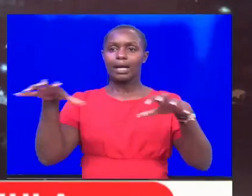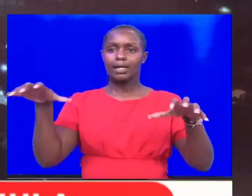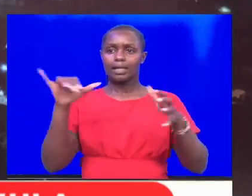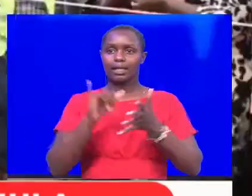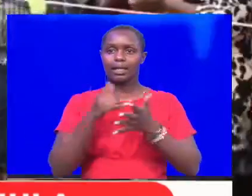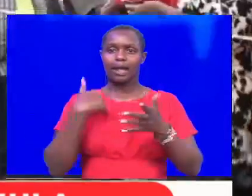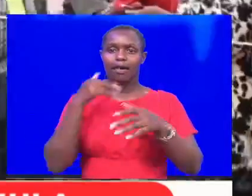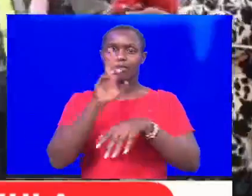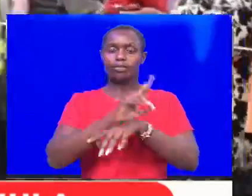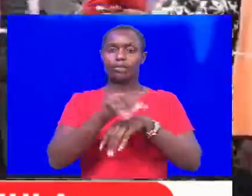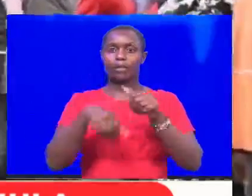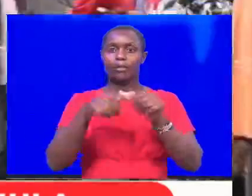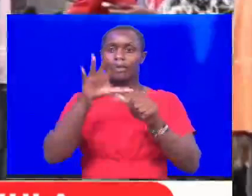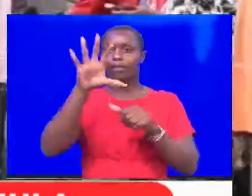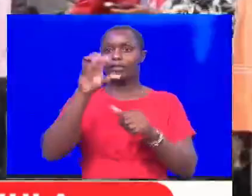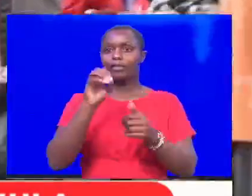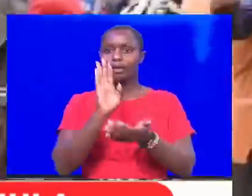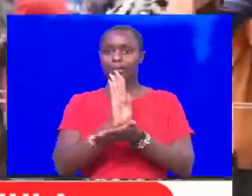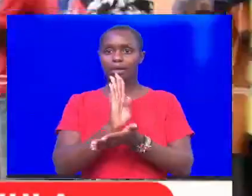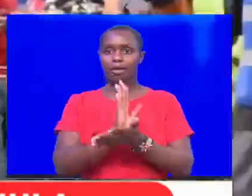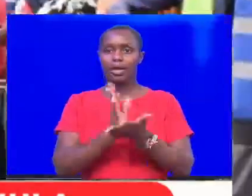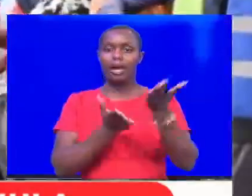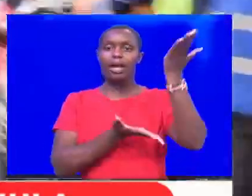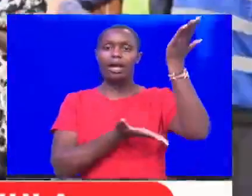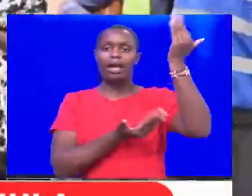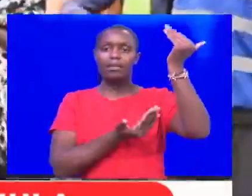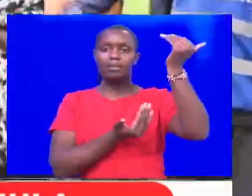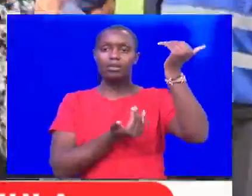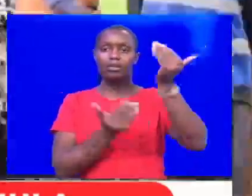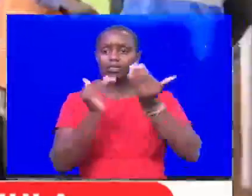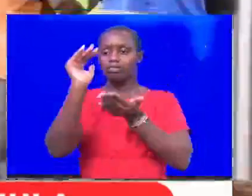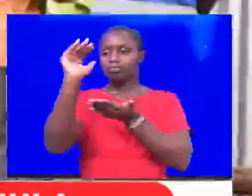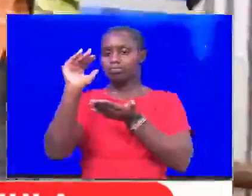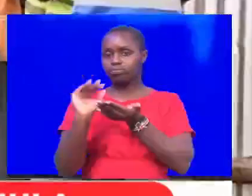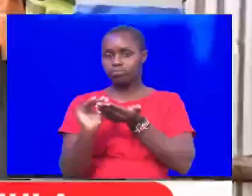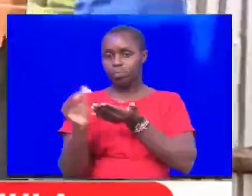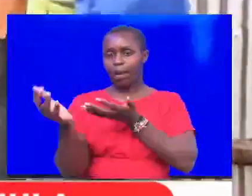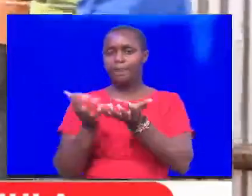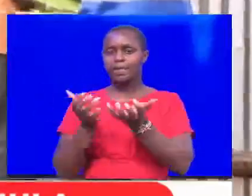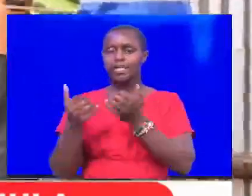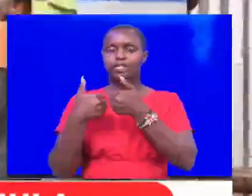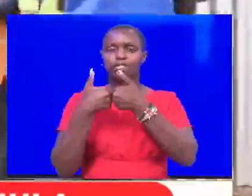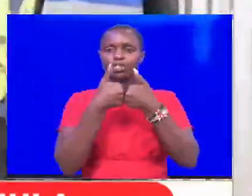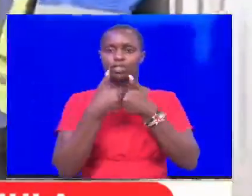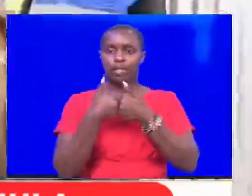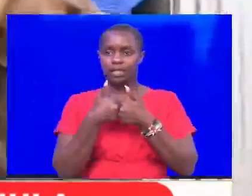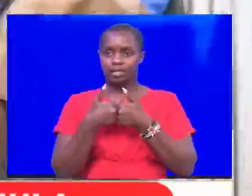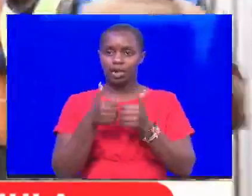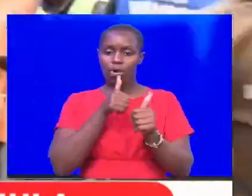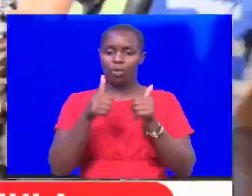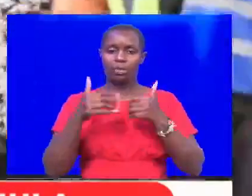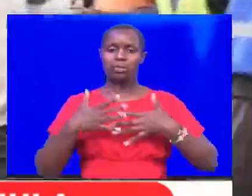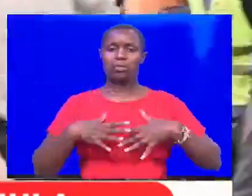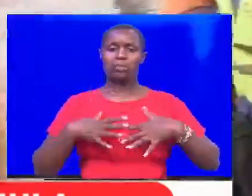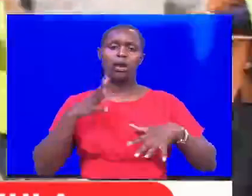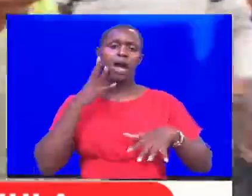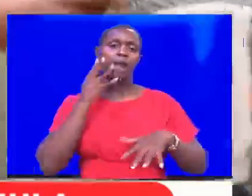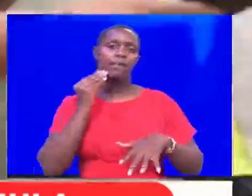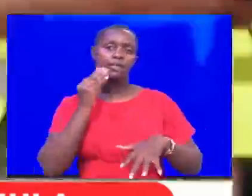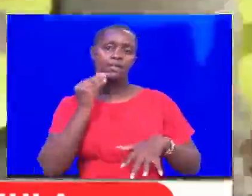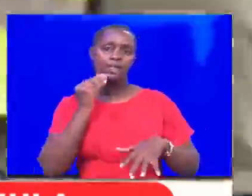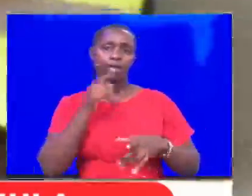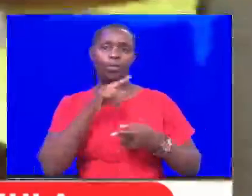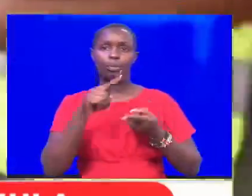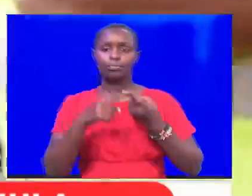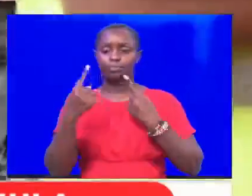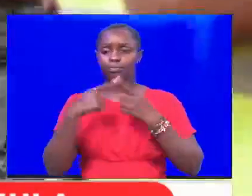shilingi milioni 50 linatarajiwa kupunguza changamoto ambazo wanabiashara katika soko hilo wamekuwa wakipitia. Akizungumza baada ya kuasisi